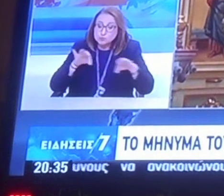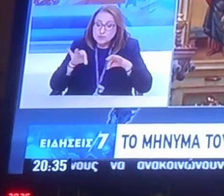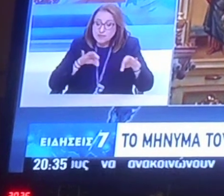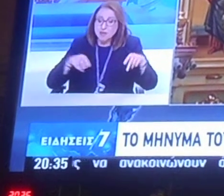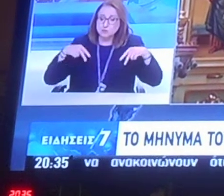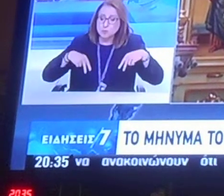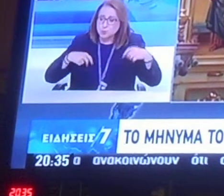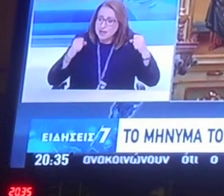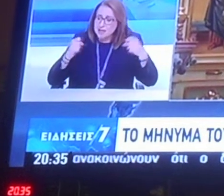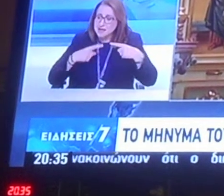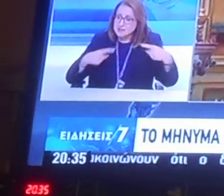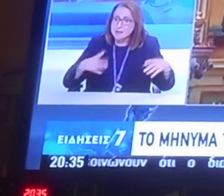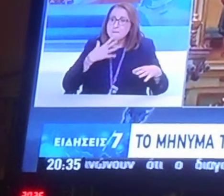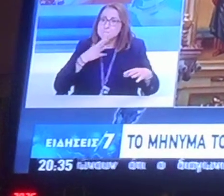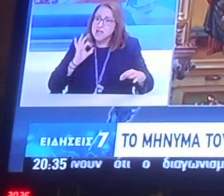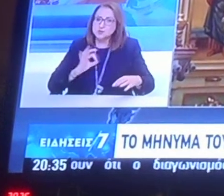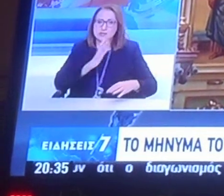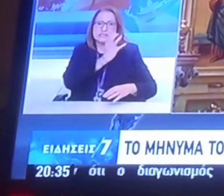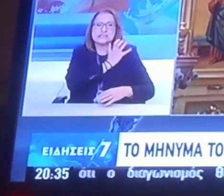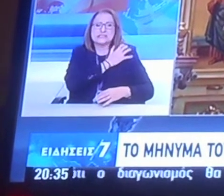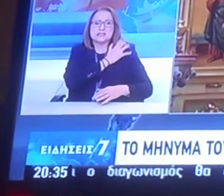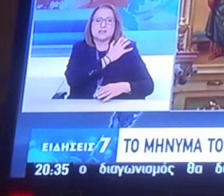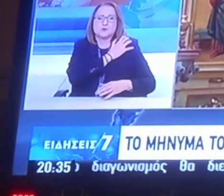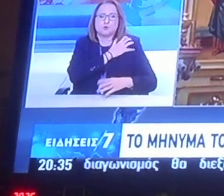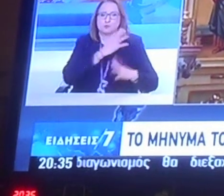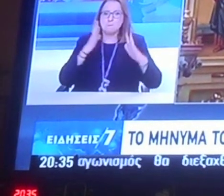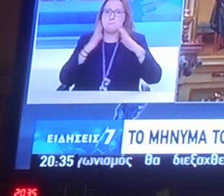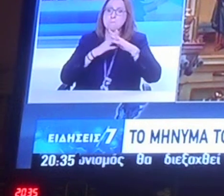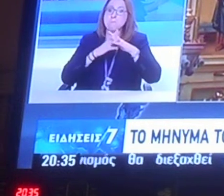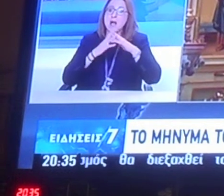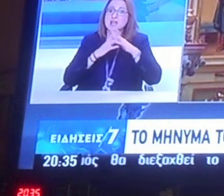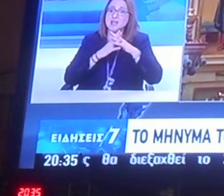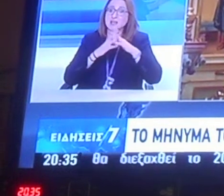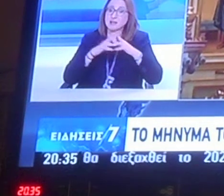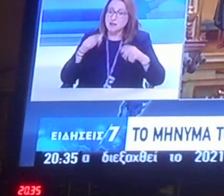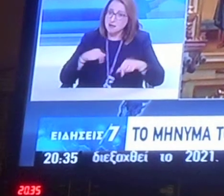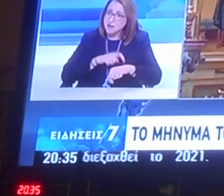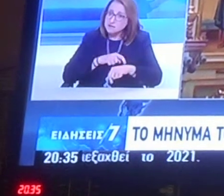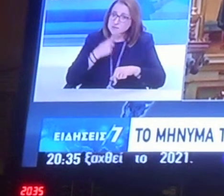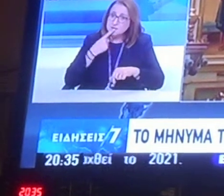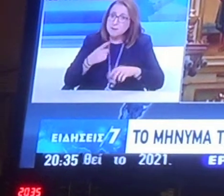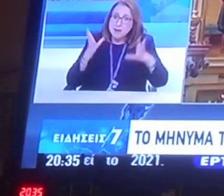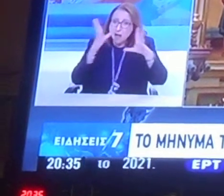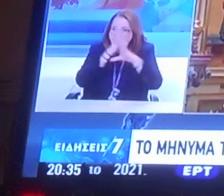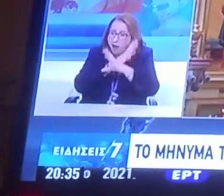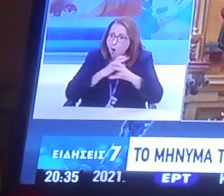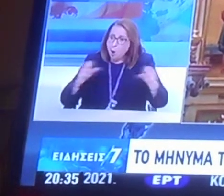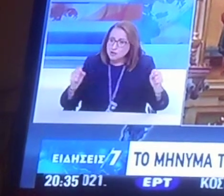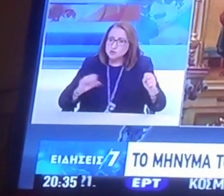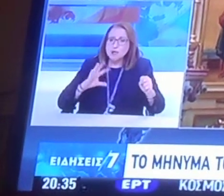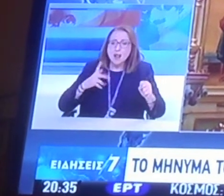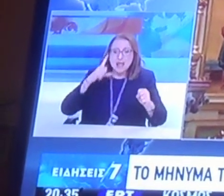μάχη για την αντιμετώπιση του αόρατου αλλά γνωστού πια εχθρού, ενός εχθρού